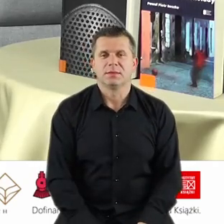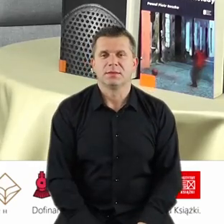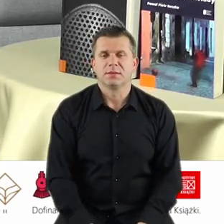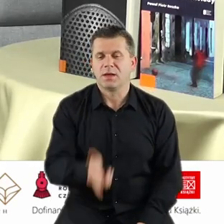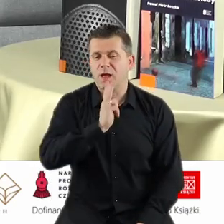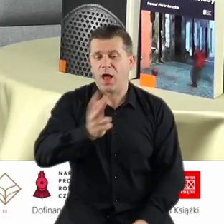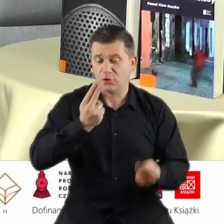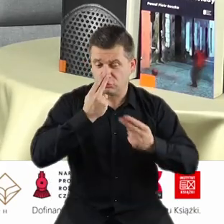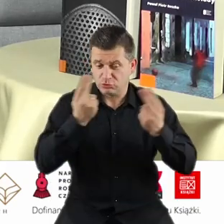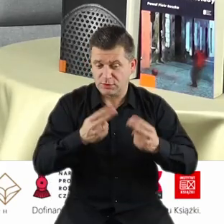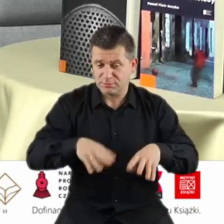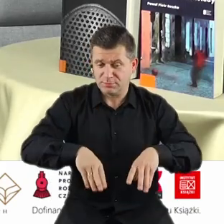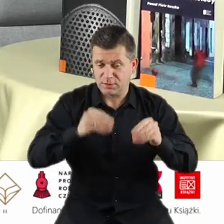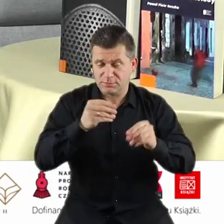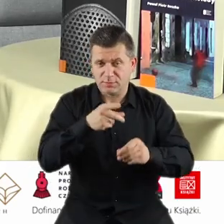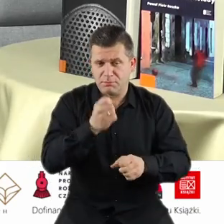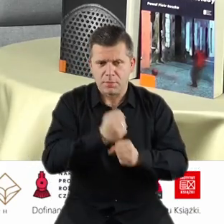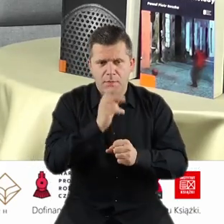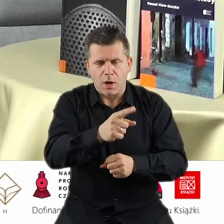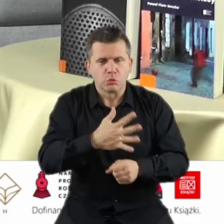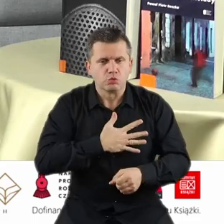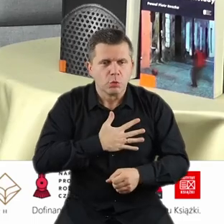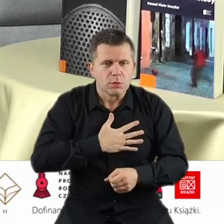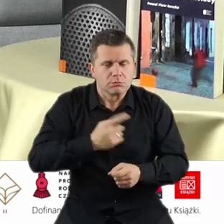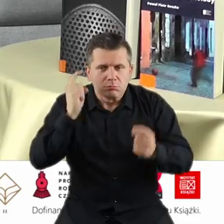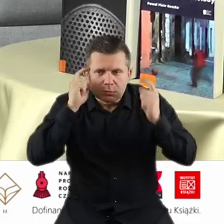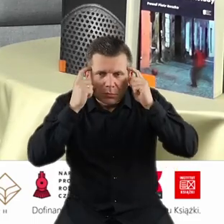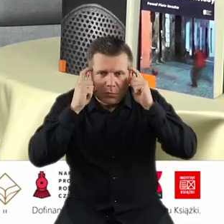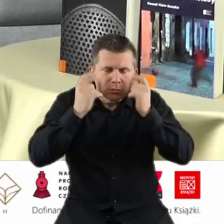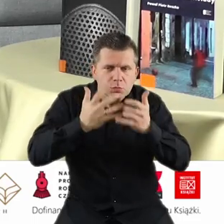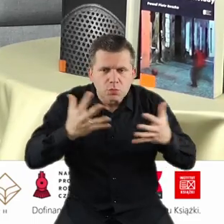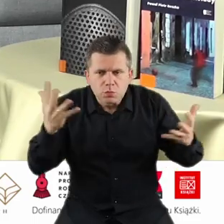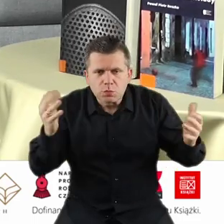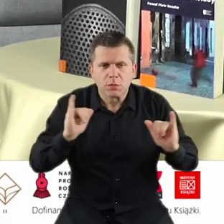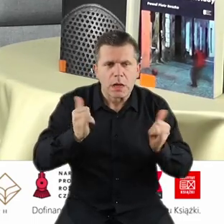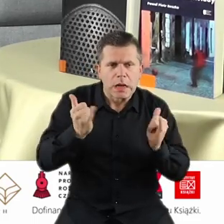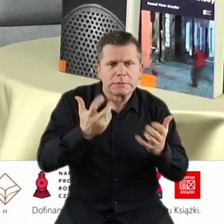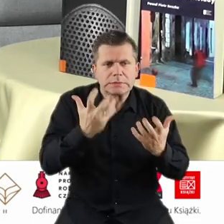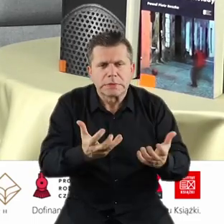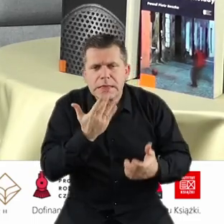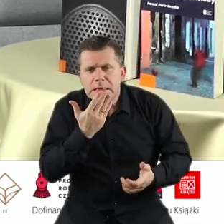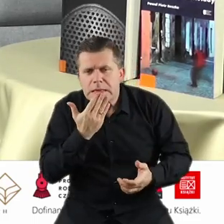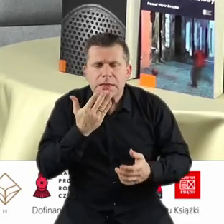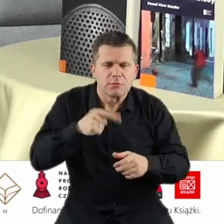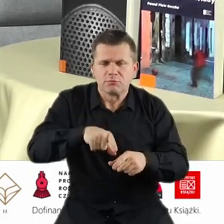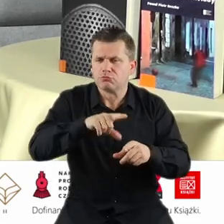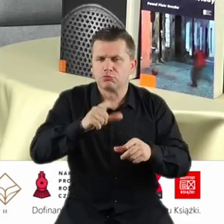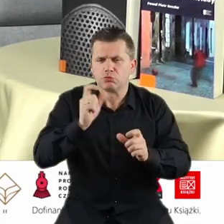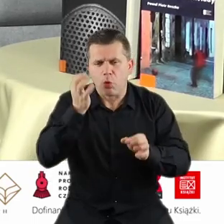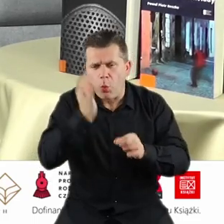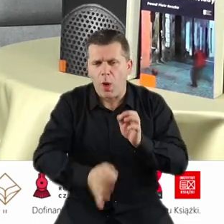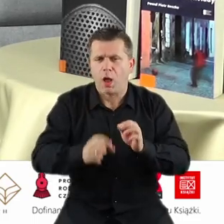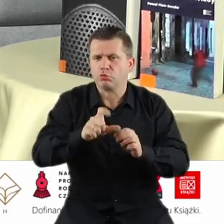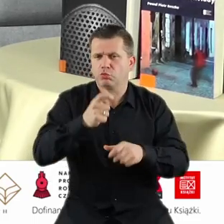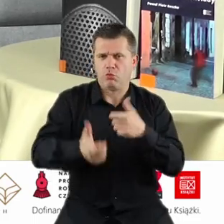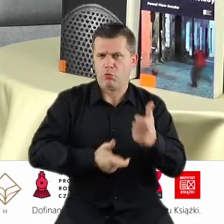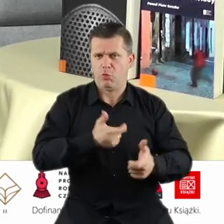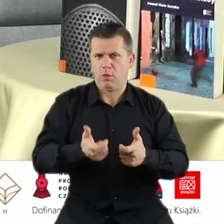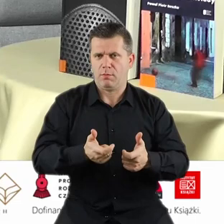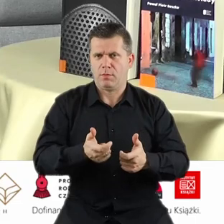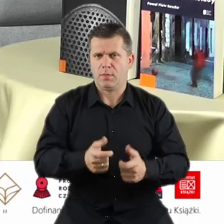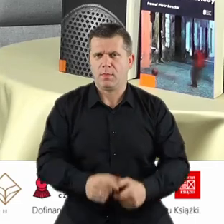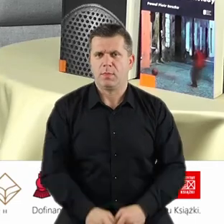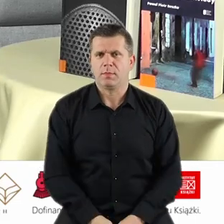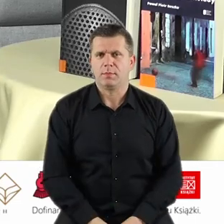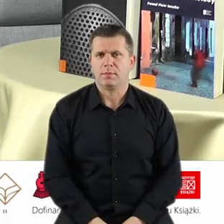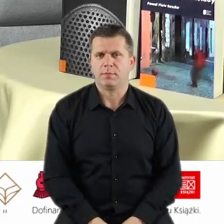Wiadomo, że każdy dziennikarz, który zaczyna pracę, jest bardzo przejęty sobą i jakby też tym, co robi.